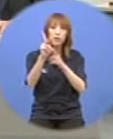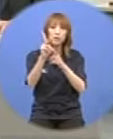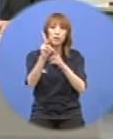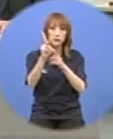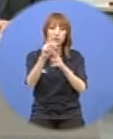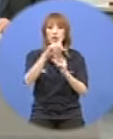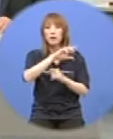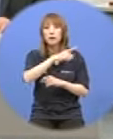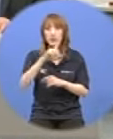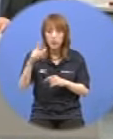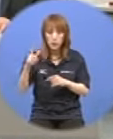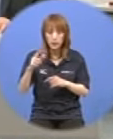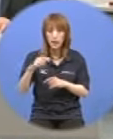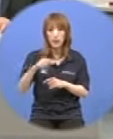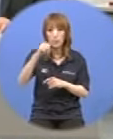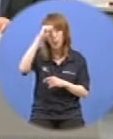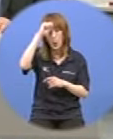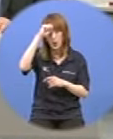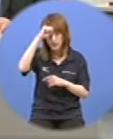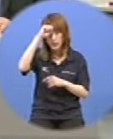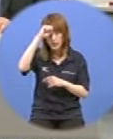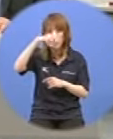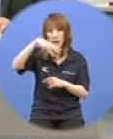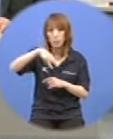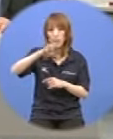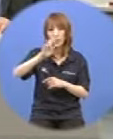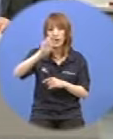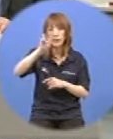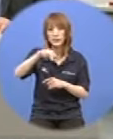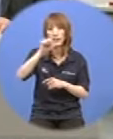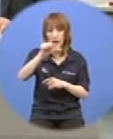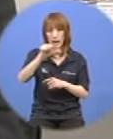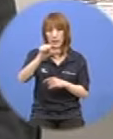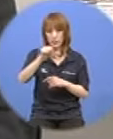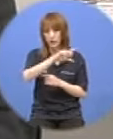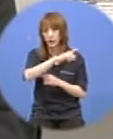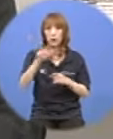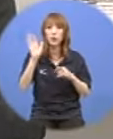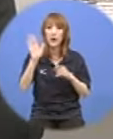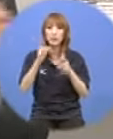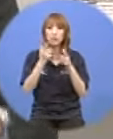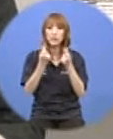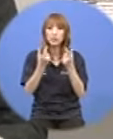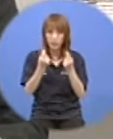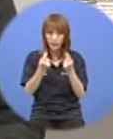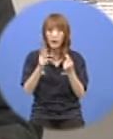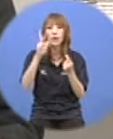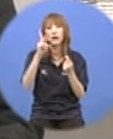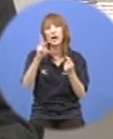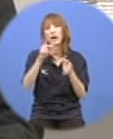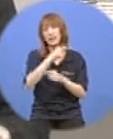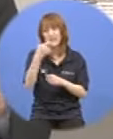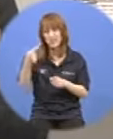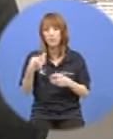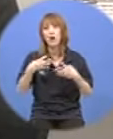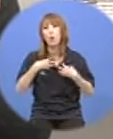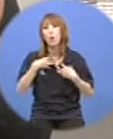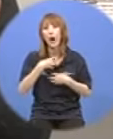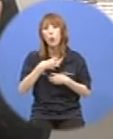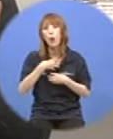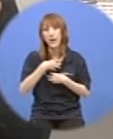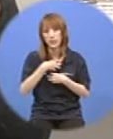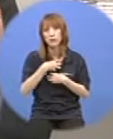ろんなマラリアとかものすごい、病気があるところに行ったら蚊が一番やっぱり怖いんですよね。でその